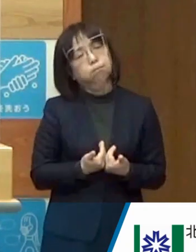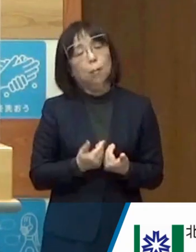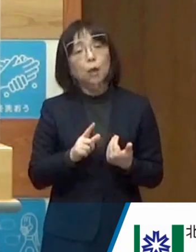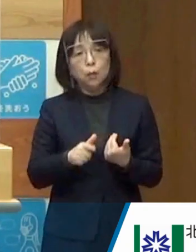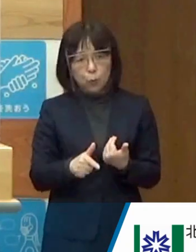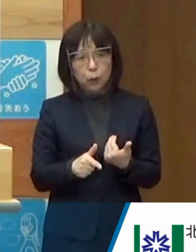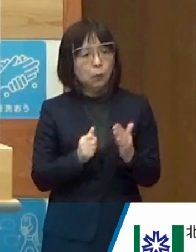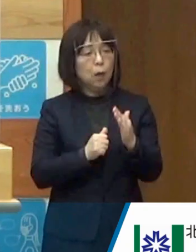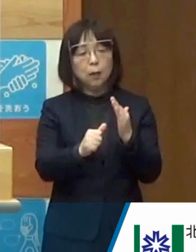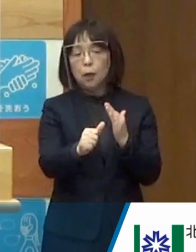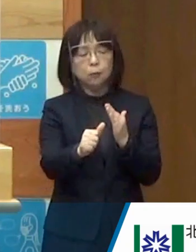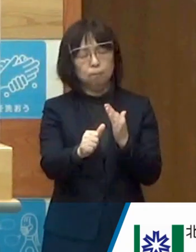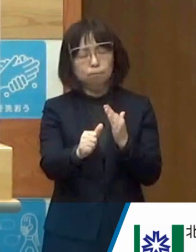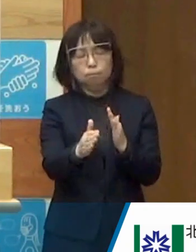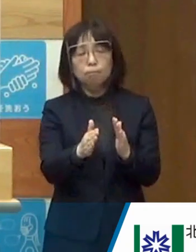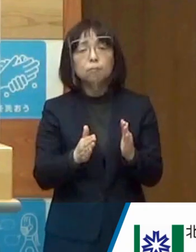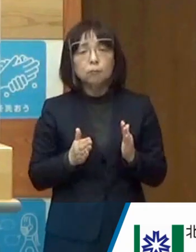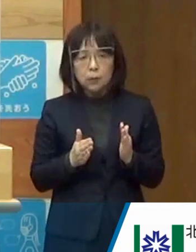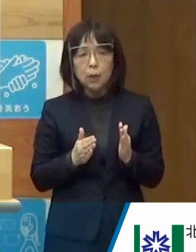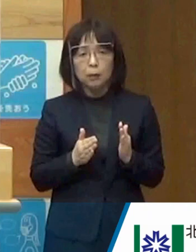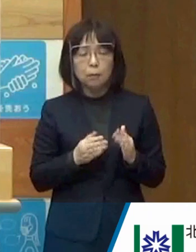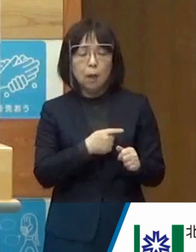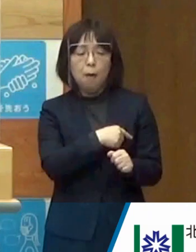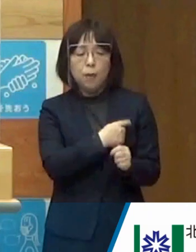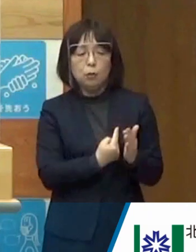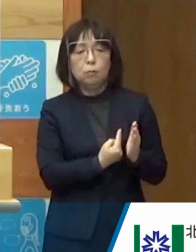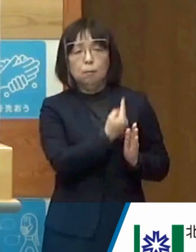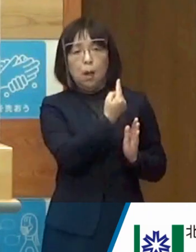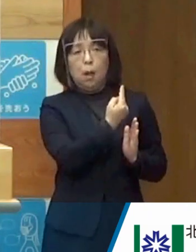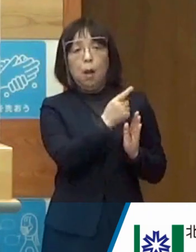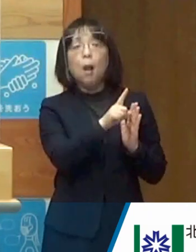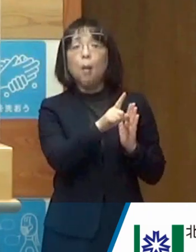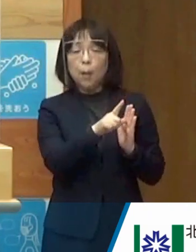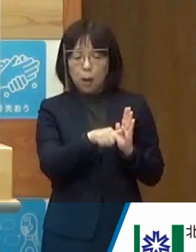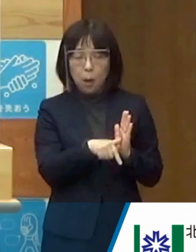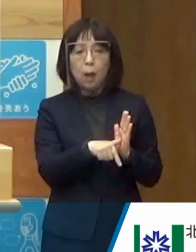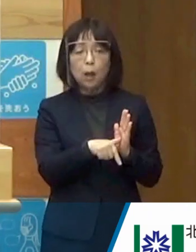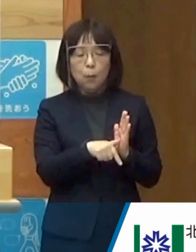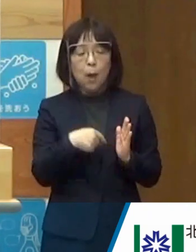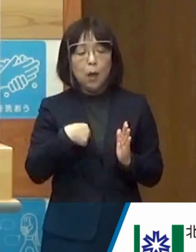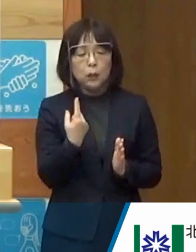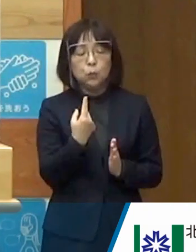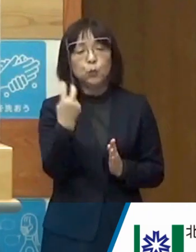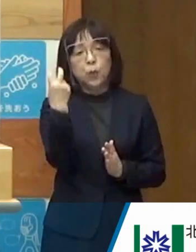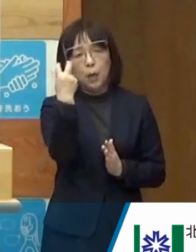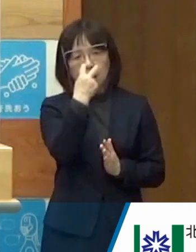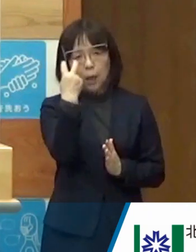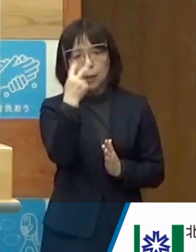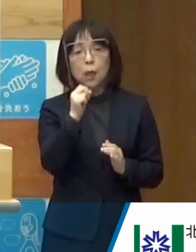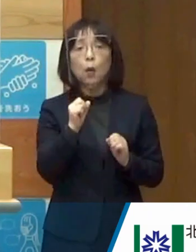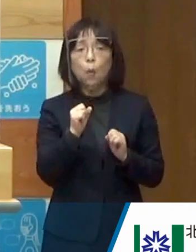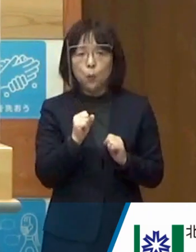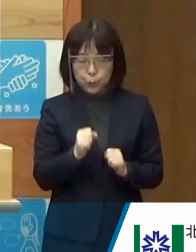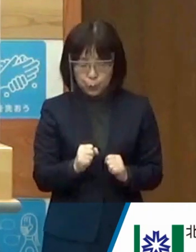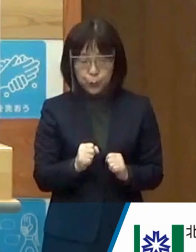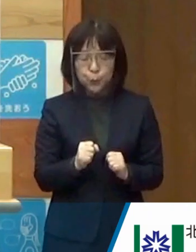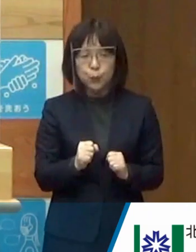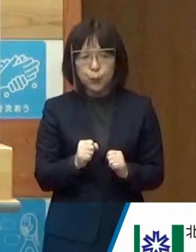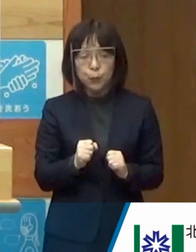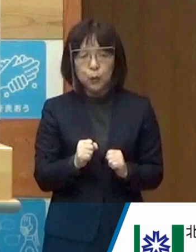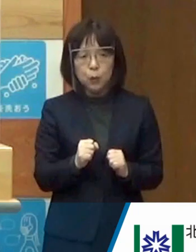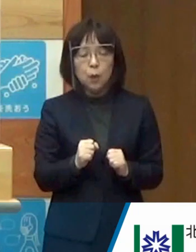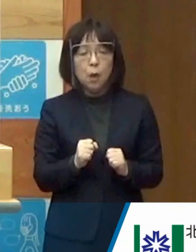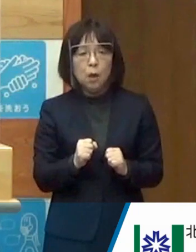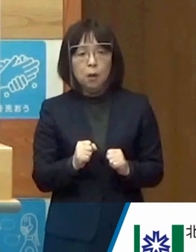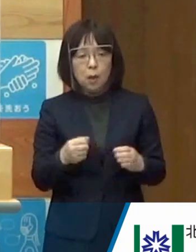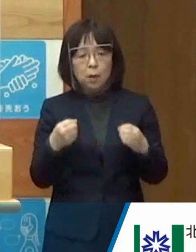控えていただいて、発熱などの症状がある場合は自己検査を行って陽性者登